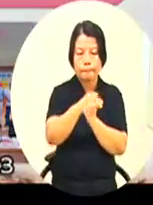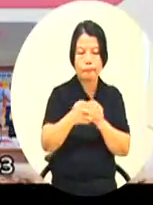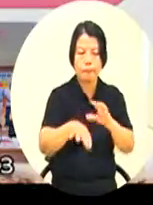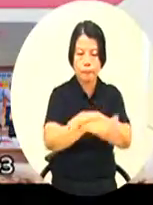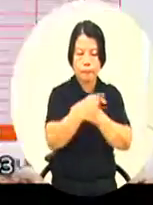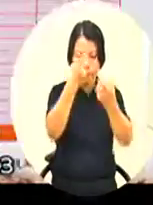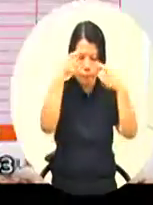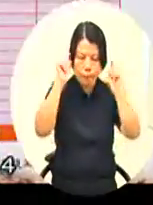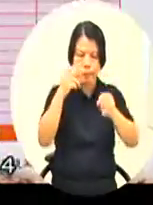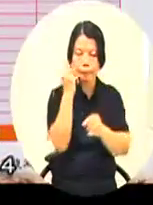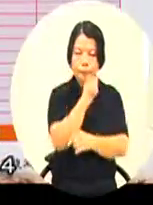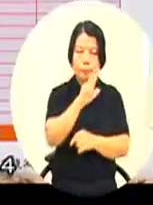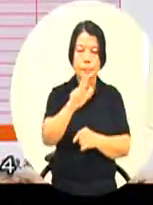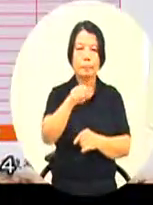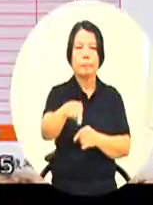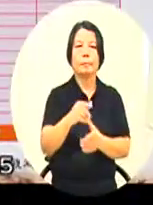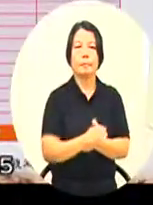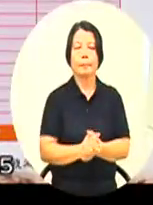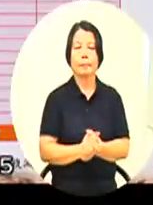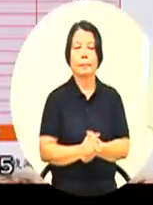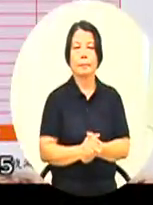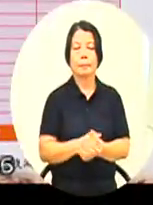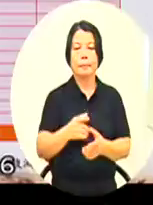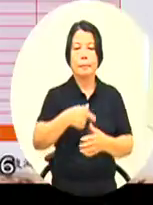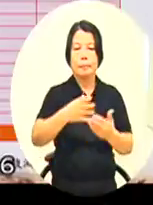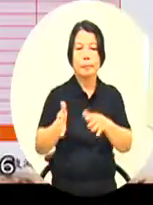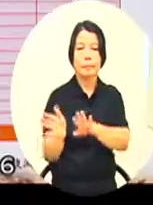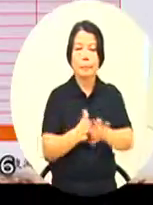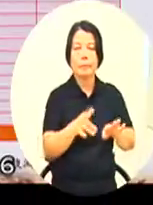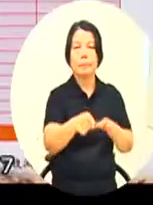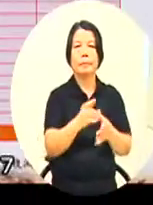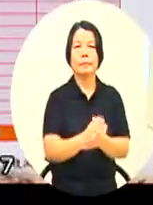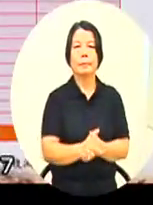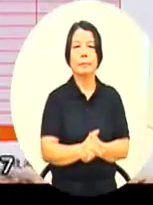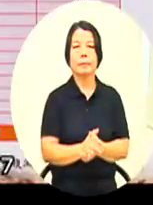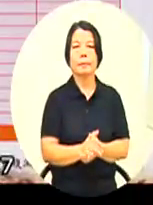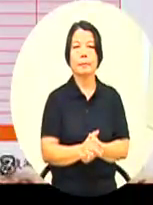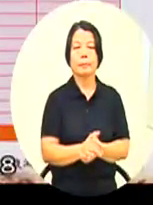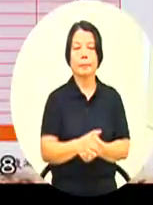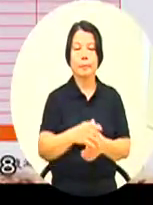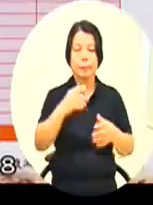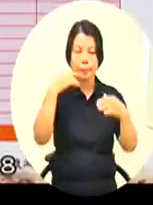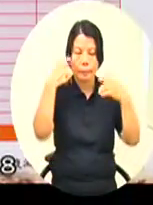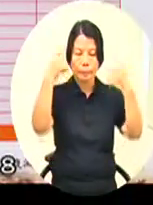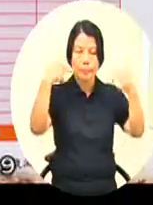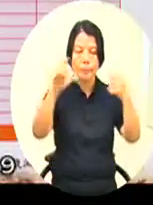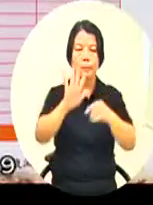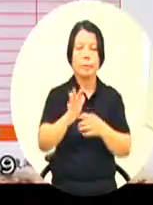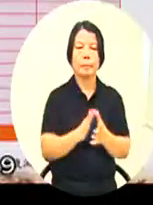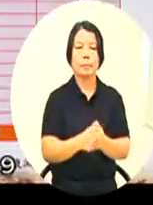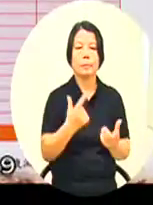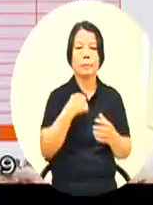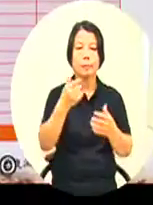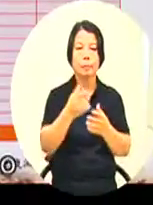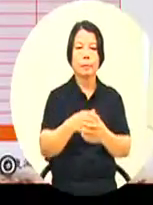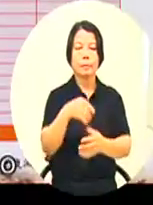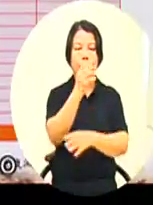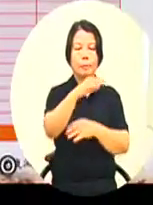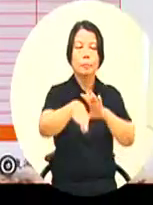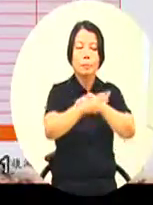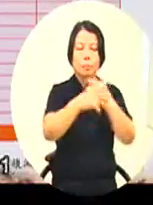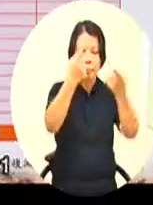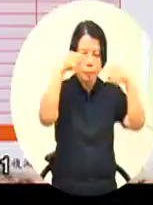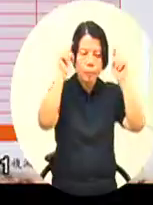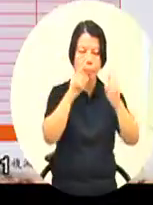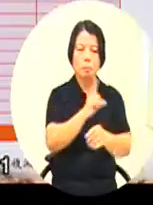有特色的地方。下一个，那另外一个部分就是常常有人问我们说那空大有没有自己赚钱呢，是不是自筹